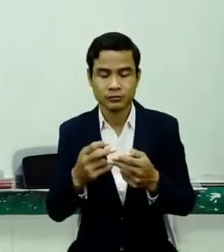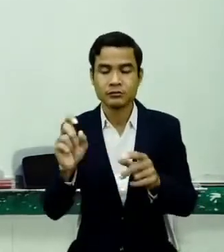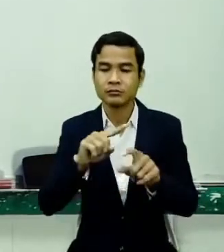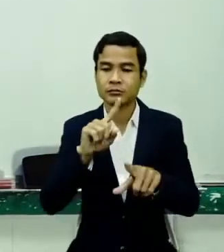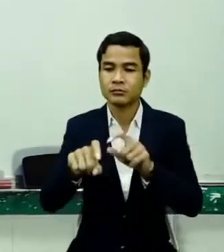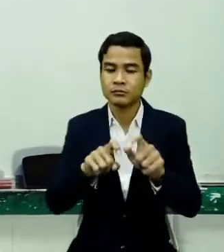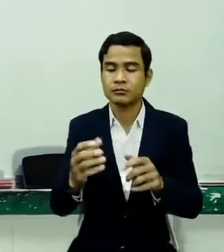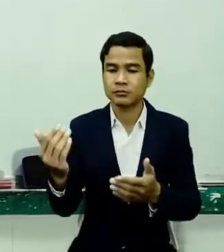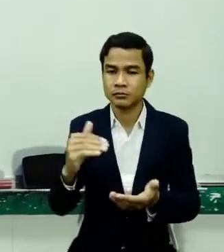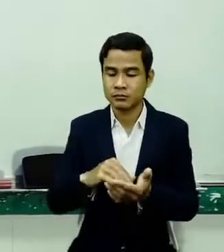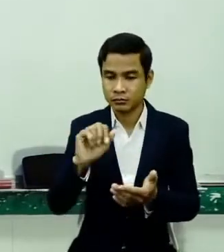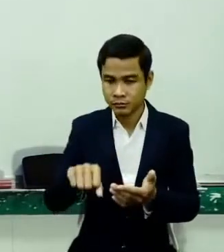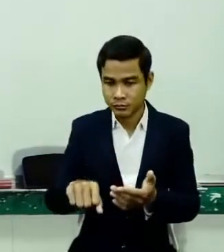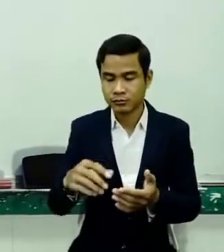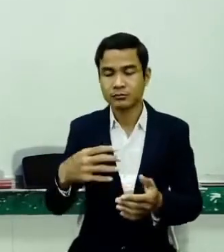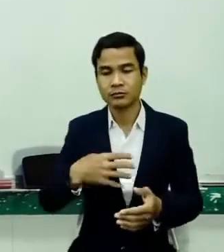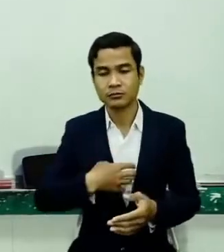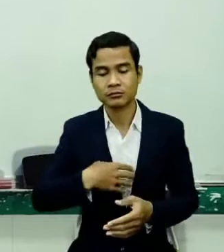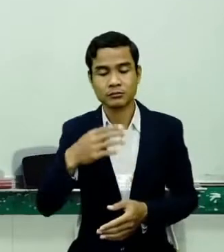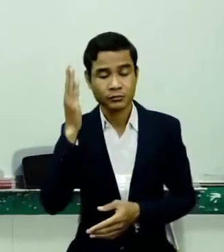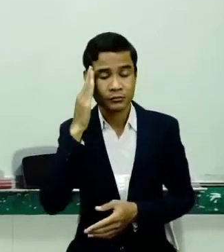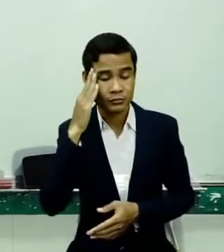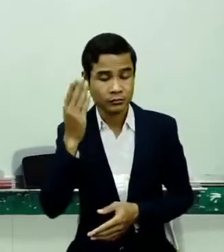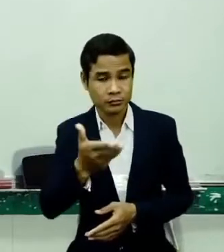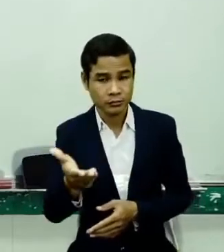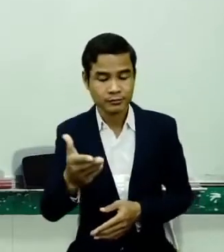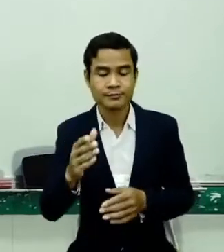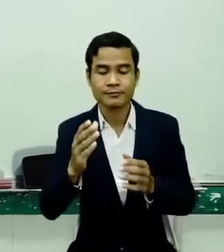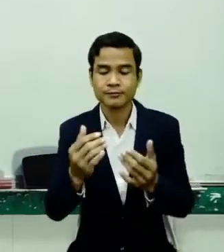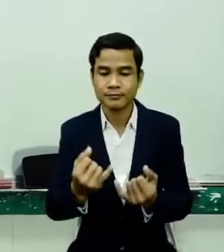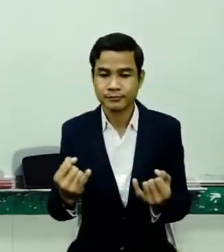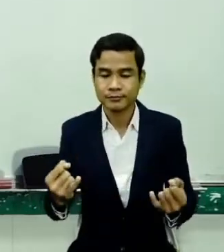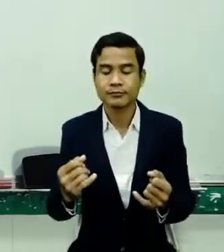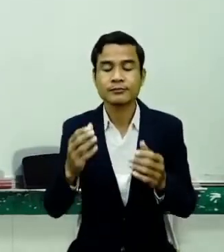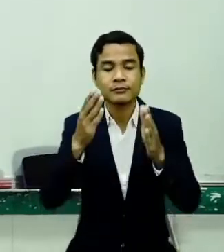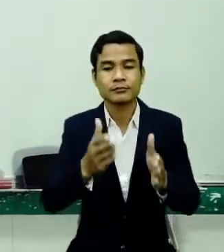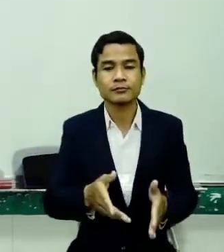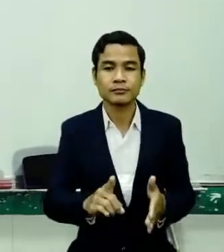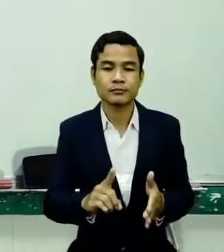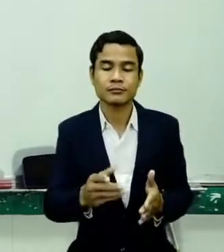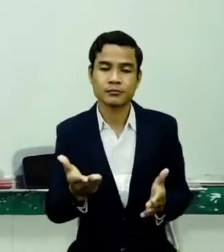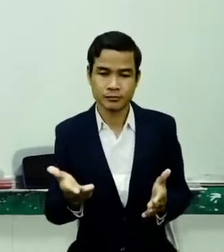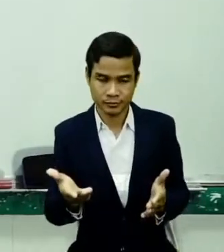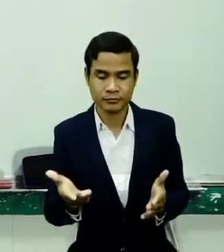នកគ្រូបានទេអ្នកគ្រូចង់ដឹងថាតើកុមារគឺជានរណា